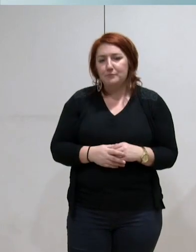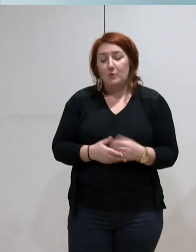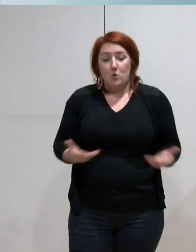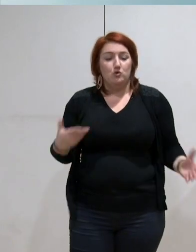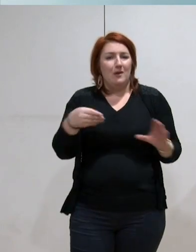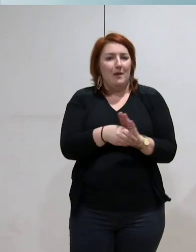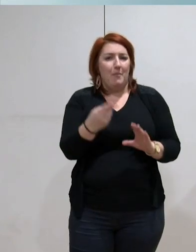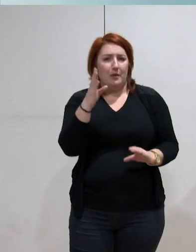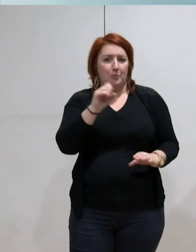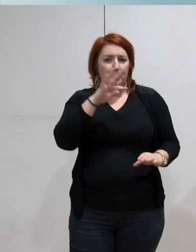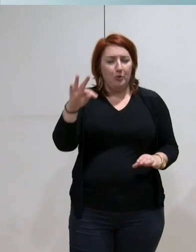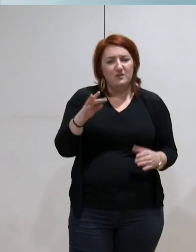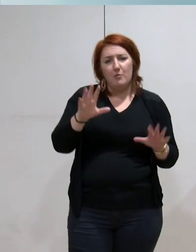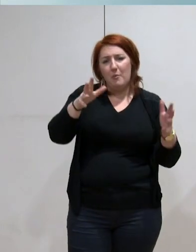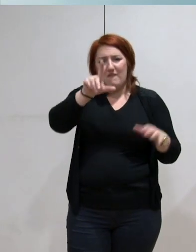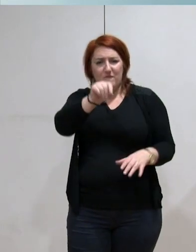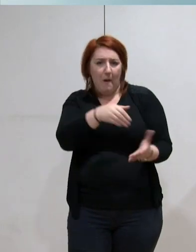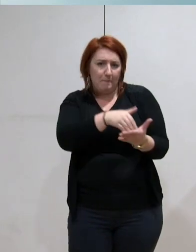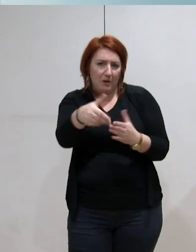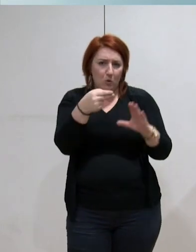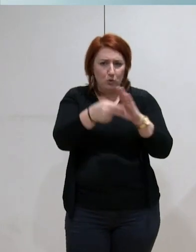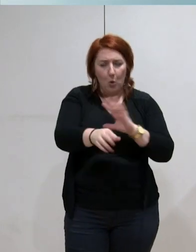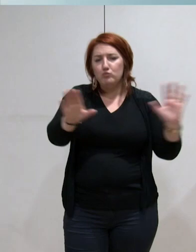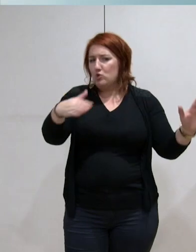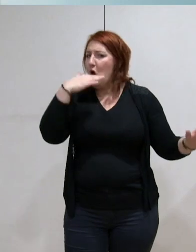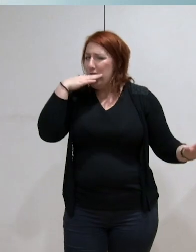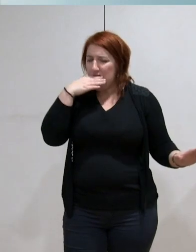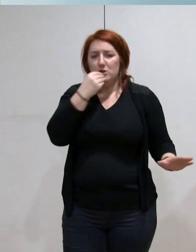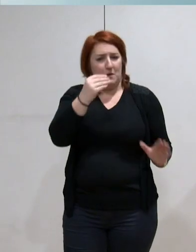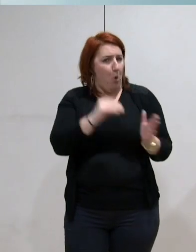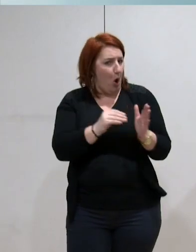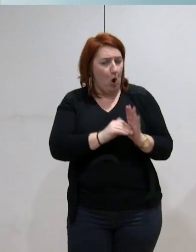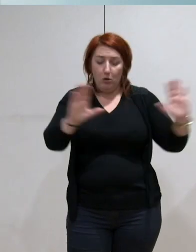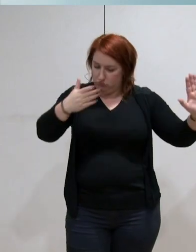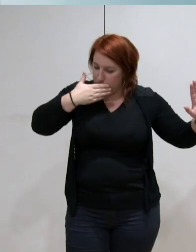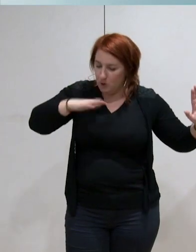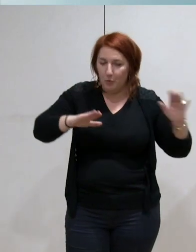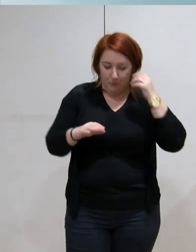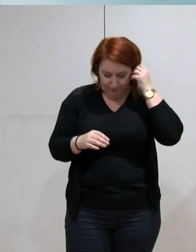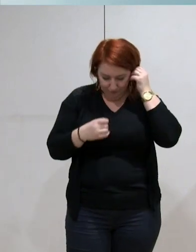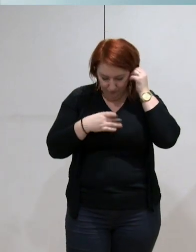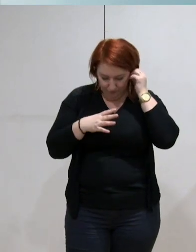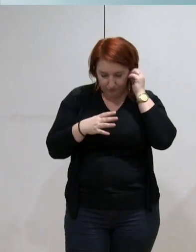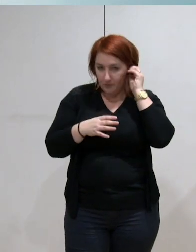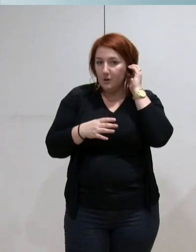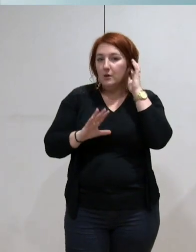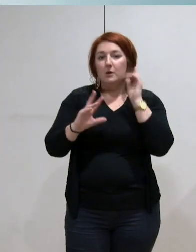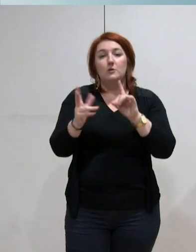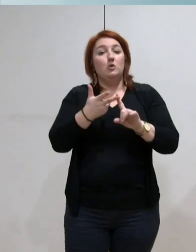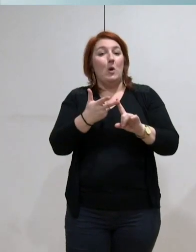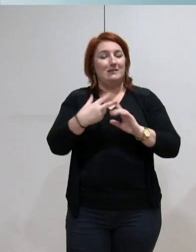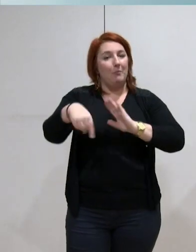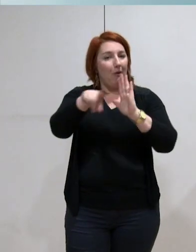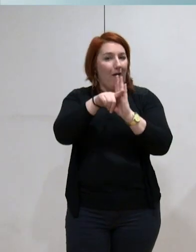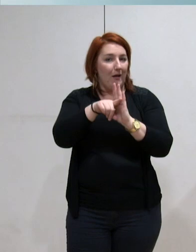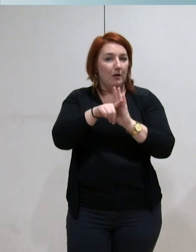brute est autour de 20 millions d'euros et bien ça passe encore tant mieux et la trème règle stipule que nous